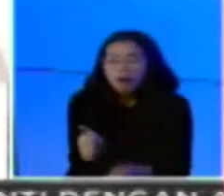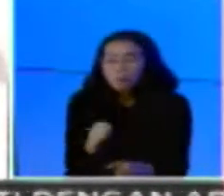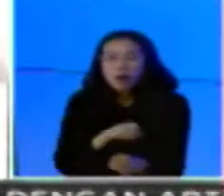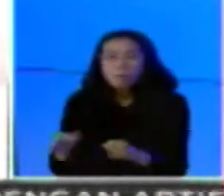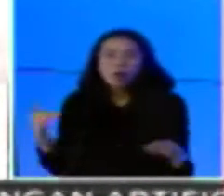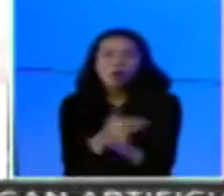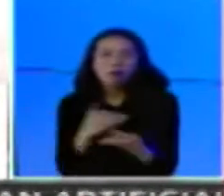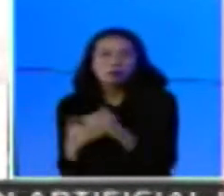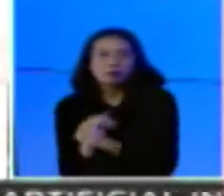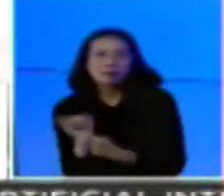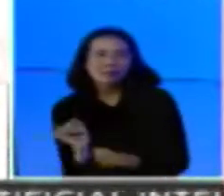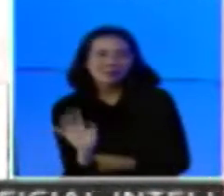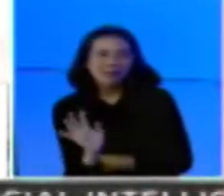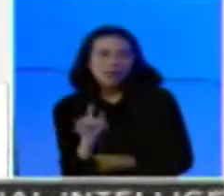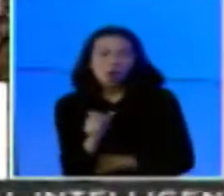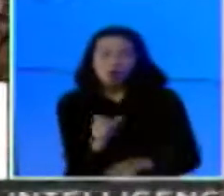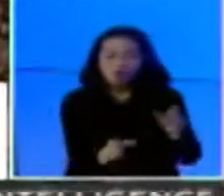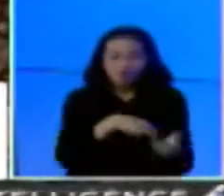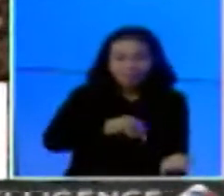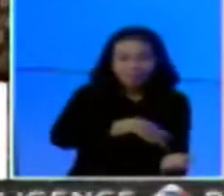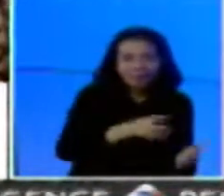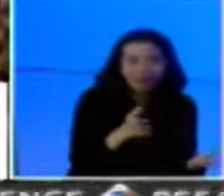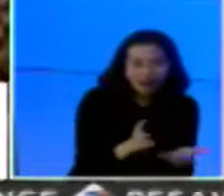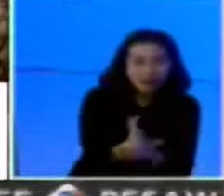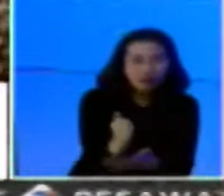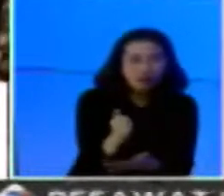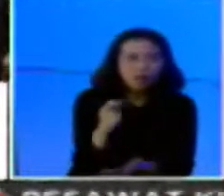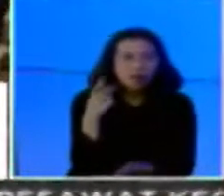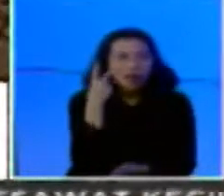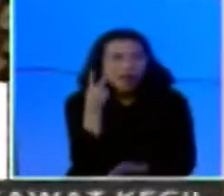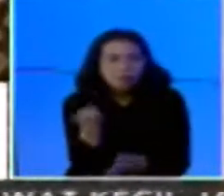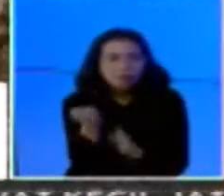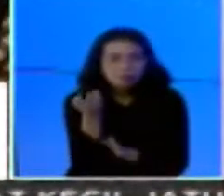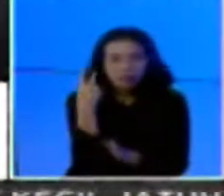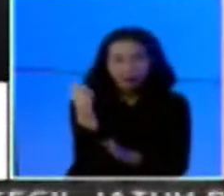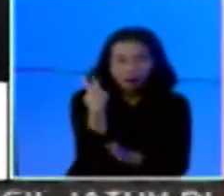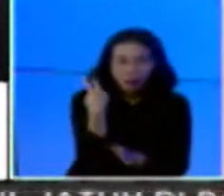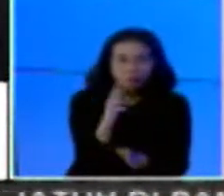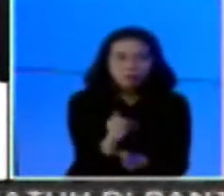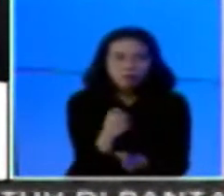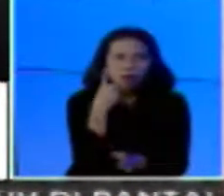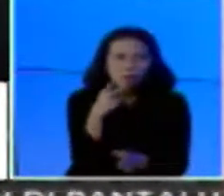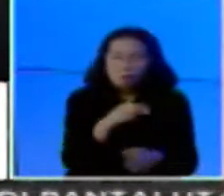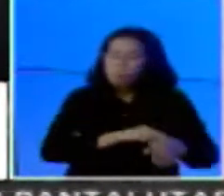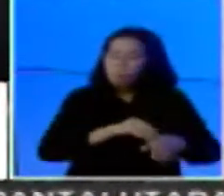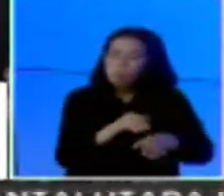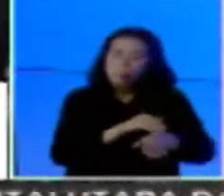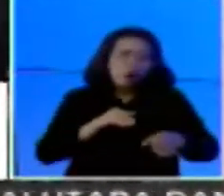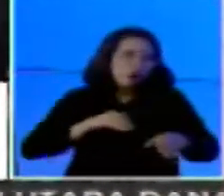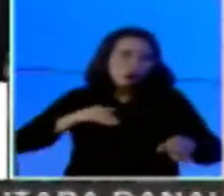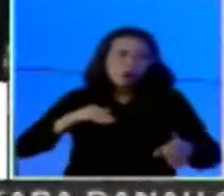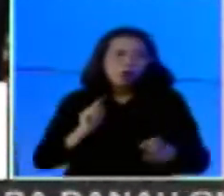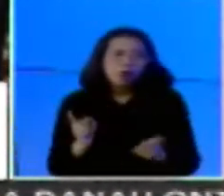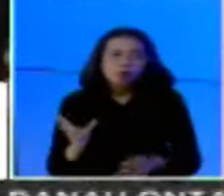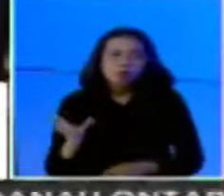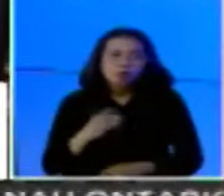terganggu gitu ya. Jadi perjalanannya lancar. Mungkin bisa dilihat di belakang ya Mbak ya. Ini kan sudah sangat padat sebenarnya. Kalau menurut saya sih